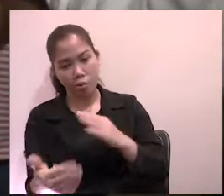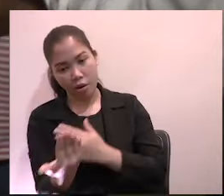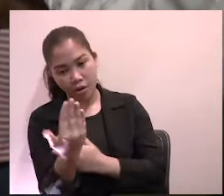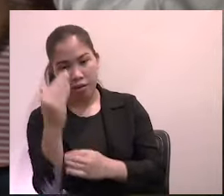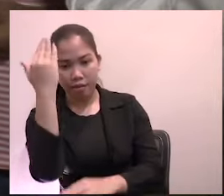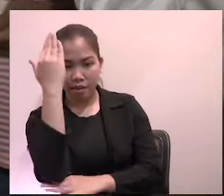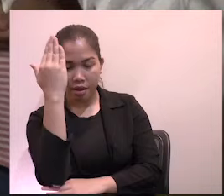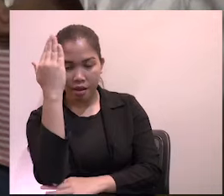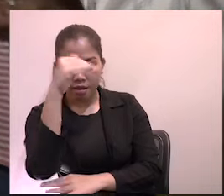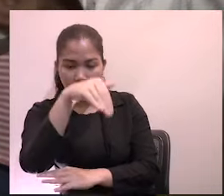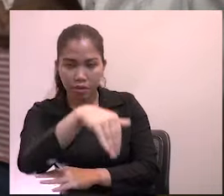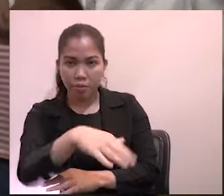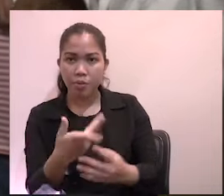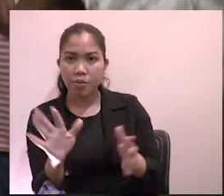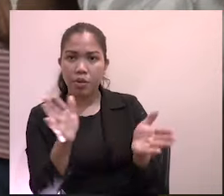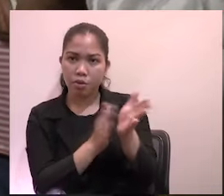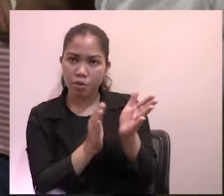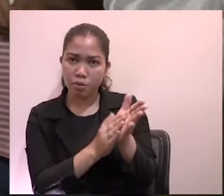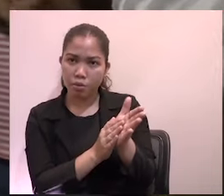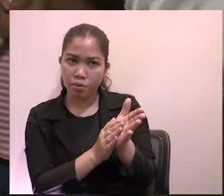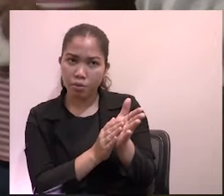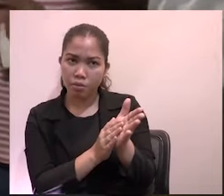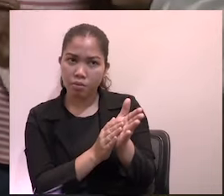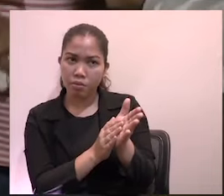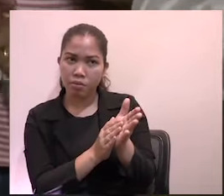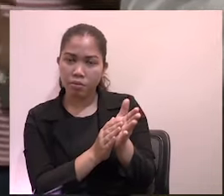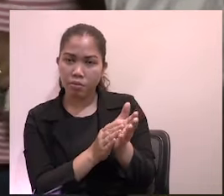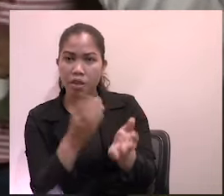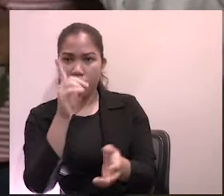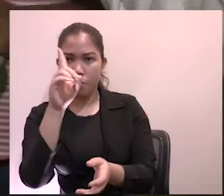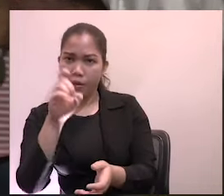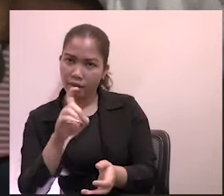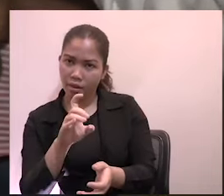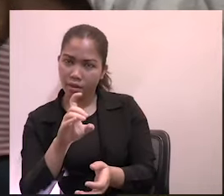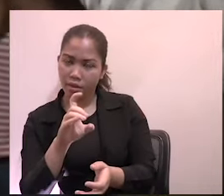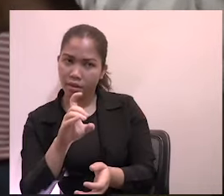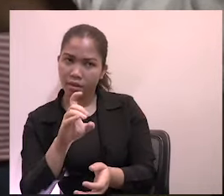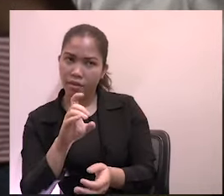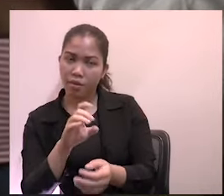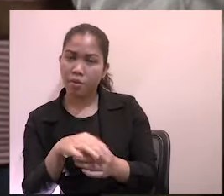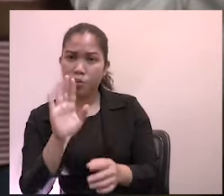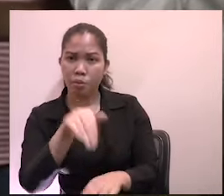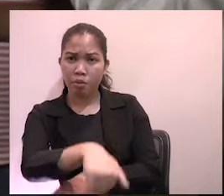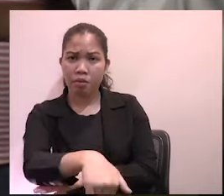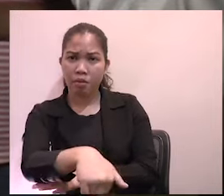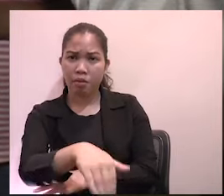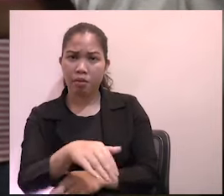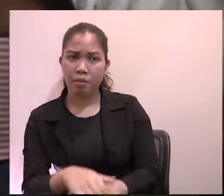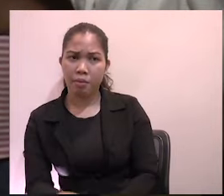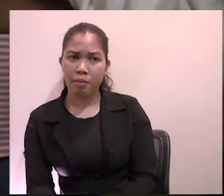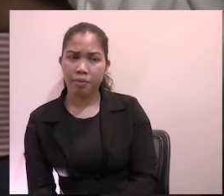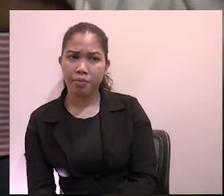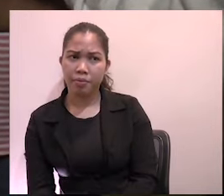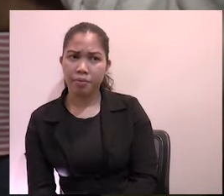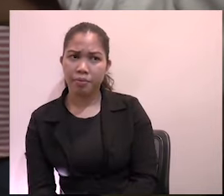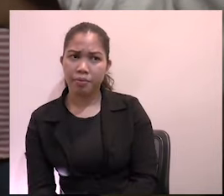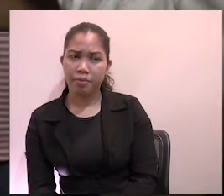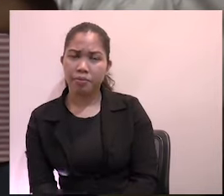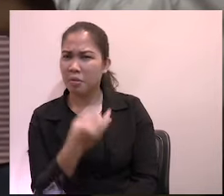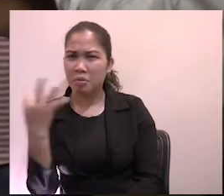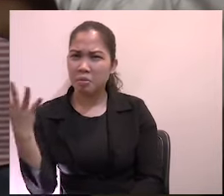Tanghalian, doon sila sa, pag sa school, doon sila, nandun na yun sa 100. Sa hapunan. Palagay natin sa